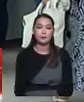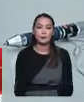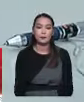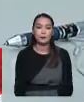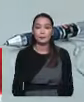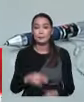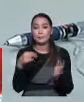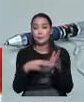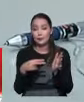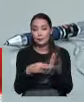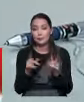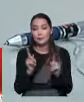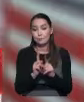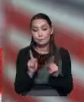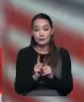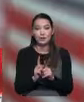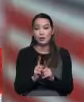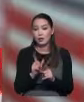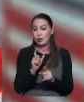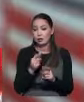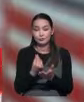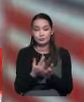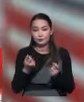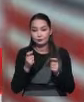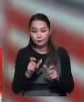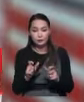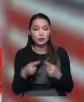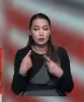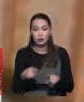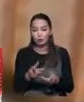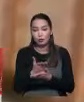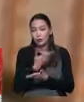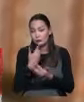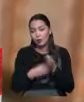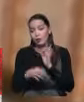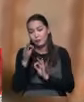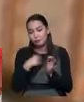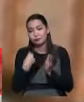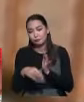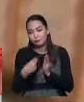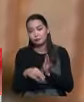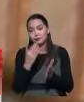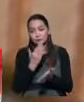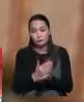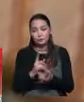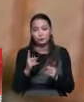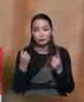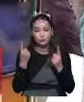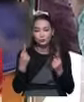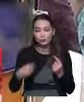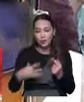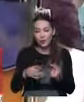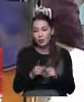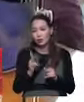Баға қалтаны қаққанымен жан керек болған соң жұрт амалсыздан дәрі-дәрмекті қыруар ақшаға сатып алуға мәжбір. Оның өзінде біріне